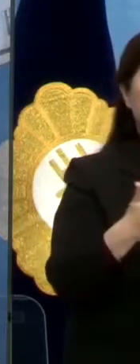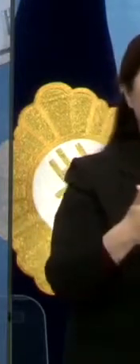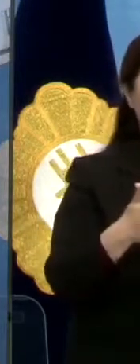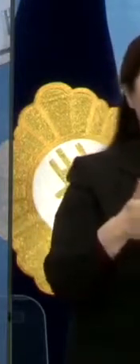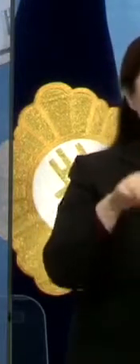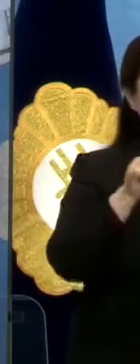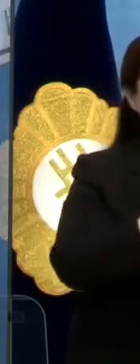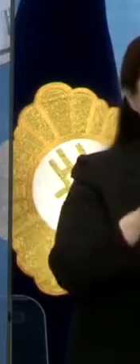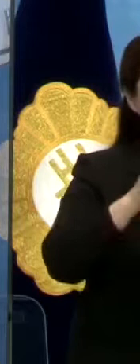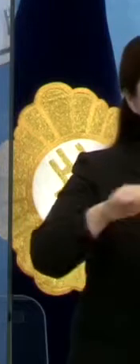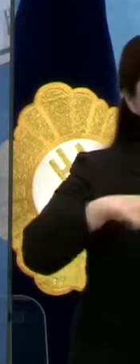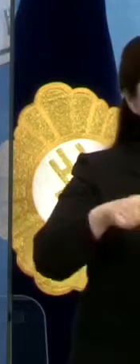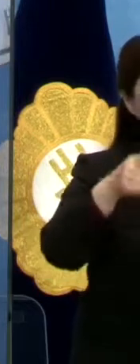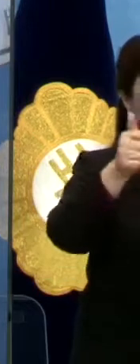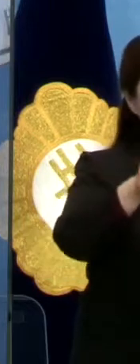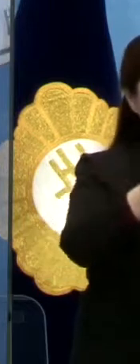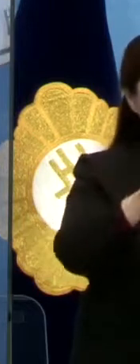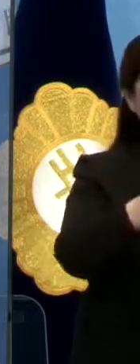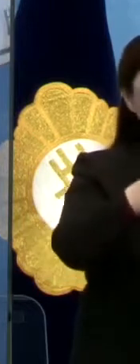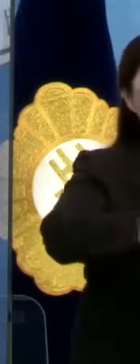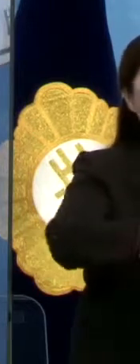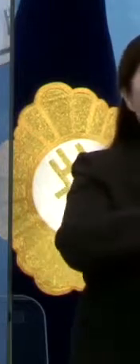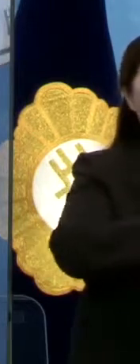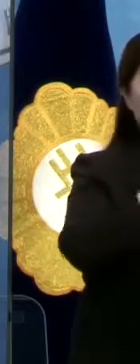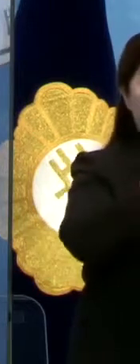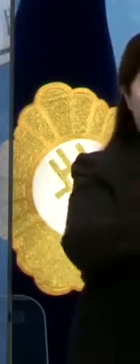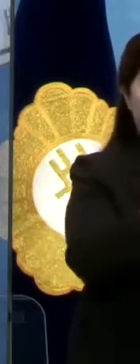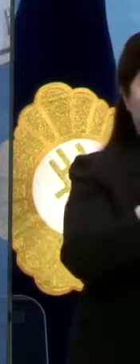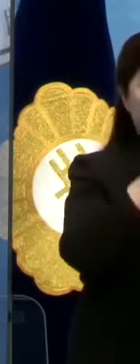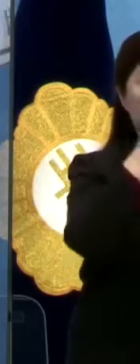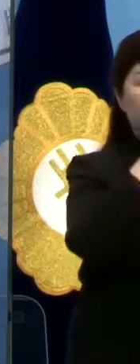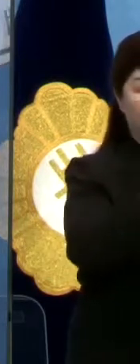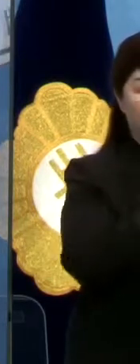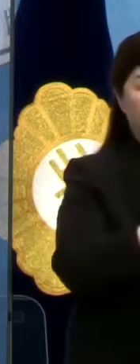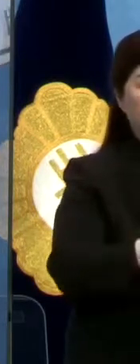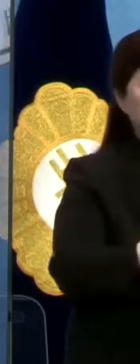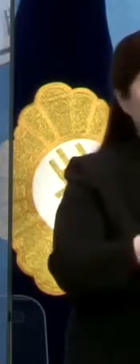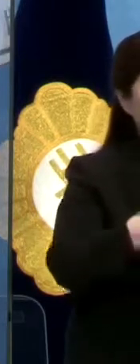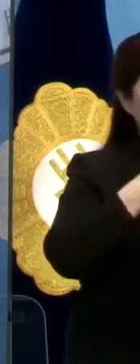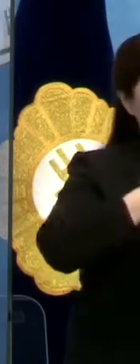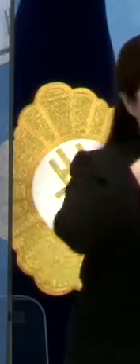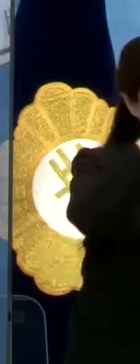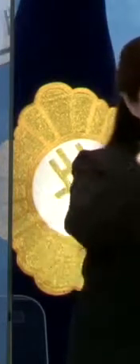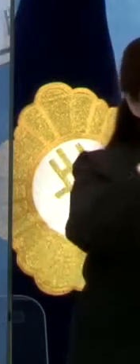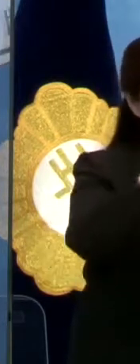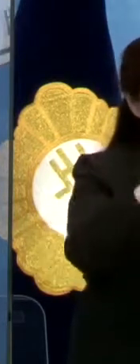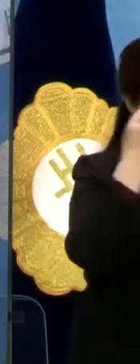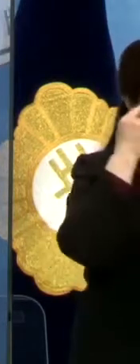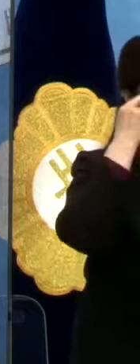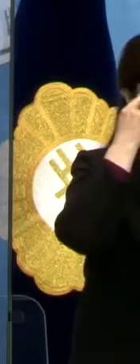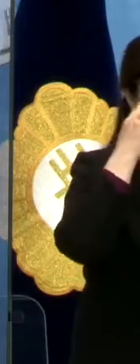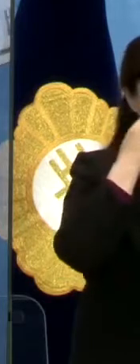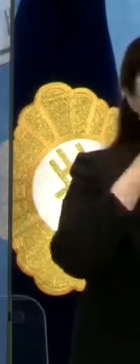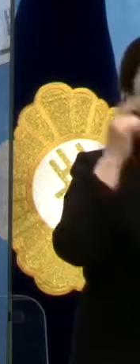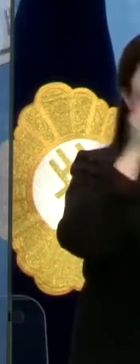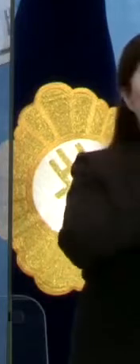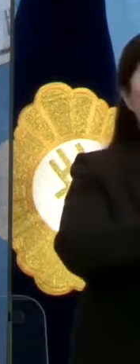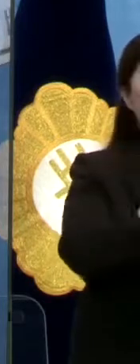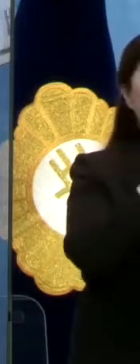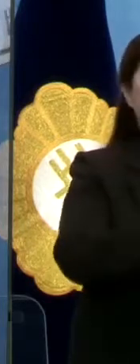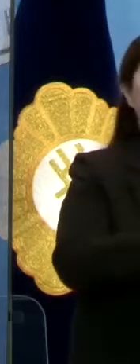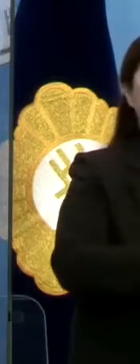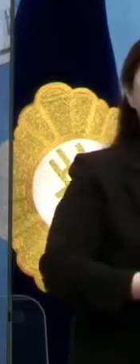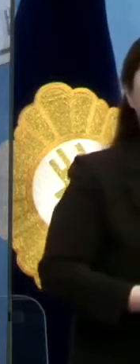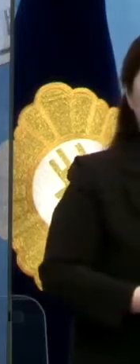마그렛을 목포의 영화관에서 함께 본 뒤 두 간호사에 대한 노벨 평화상을 추진하자고 제안한 것이 계기가 되었습니다.